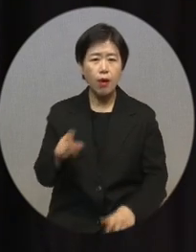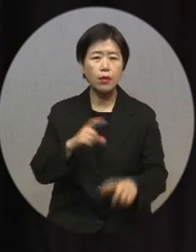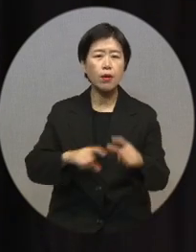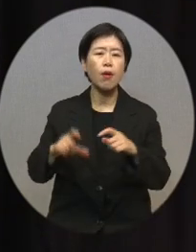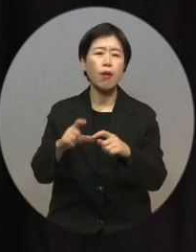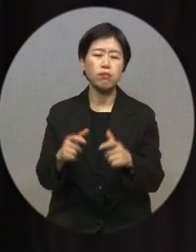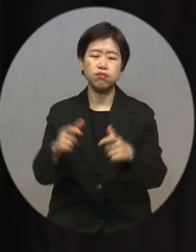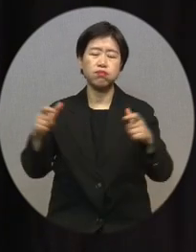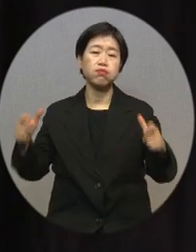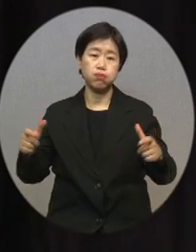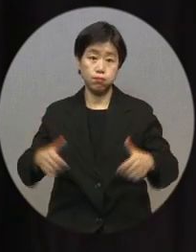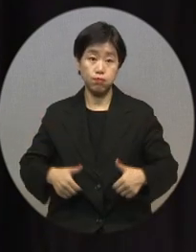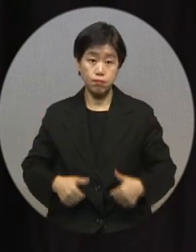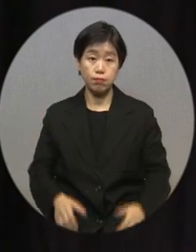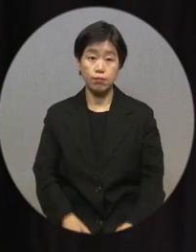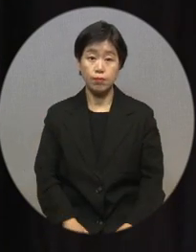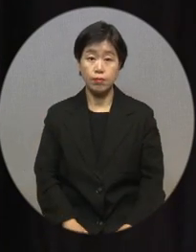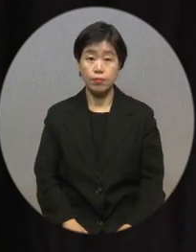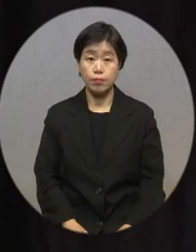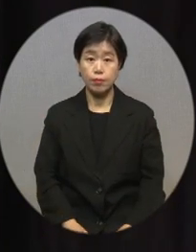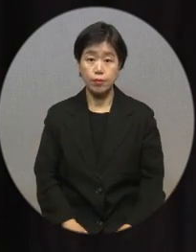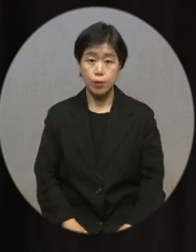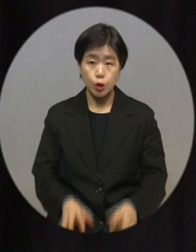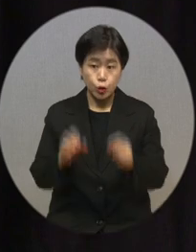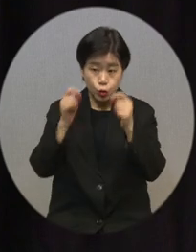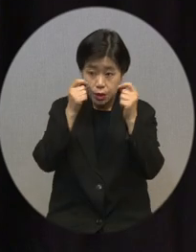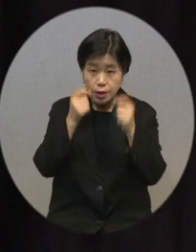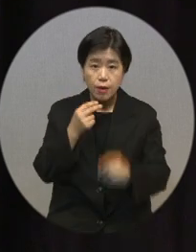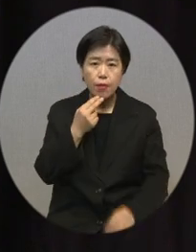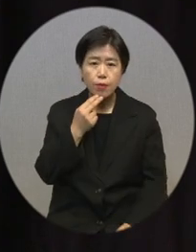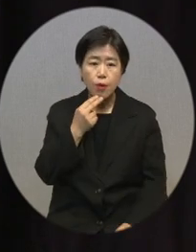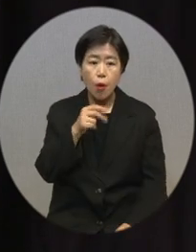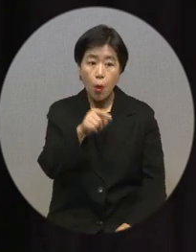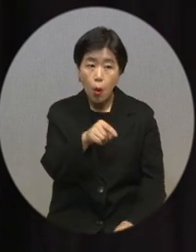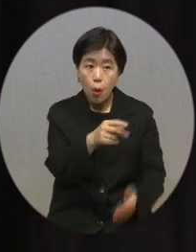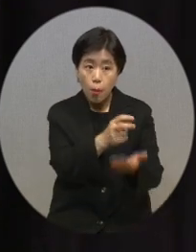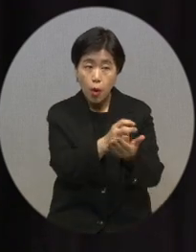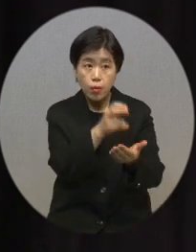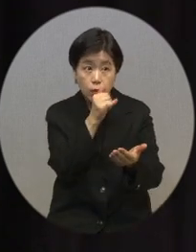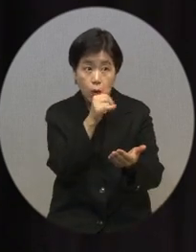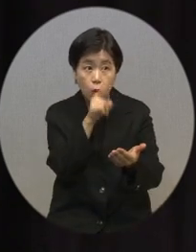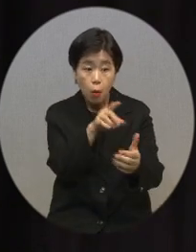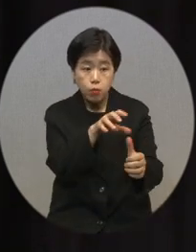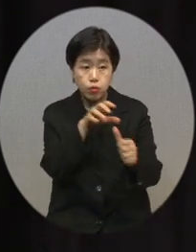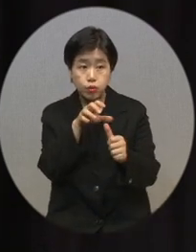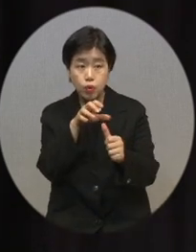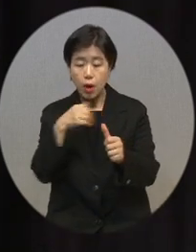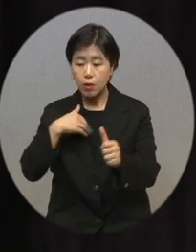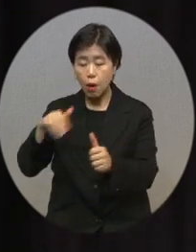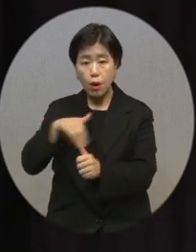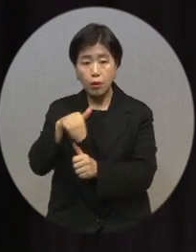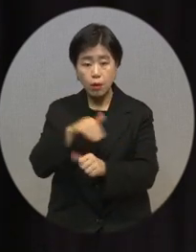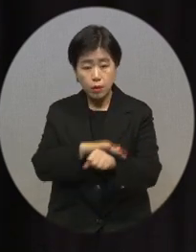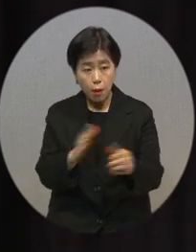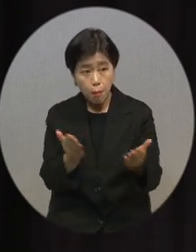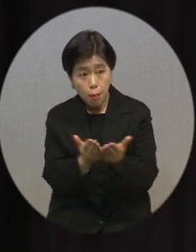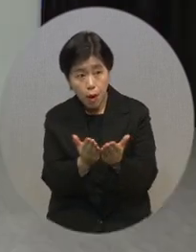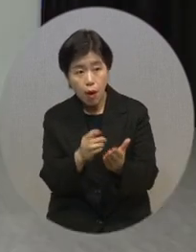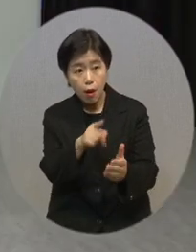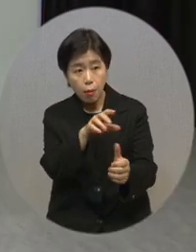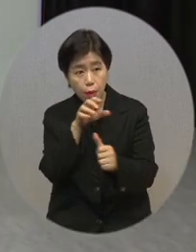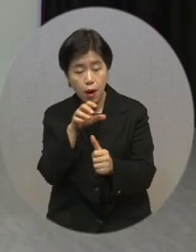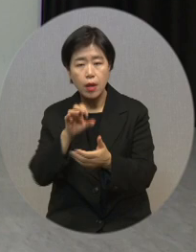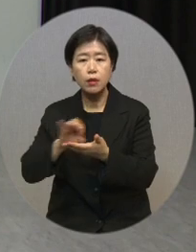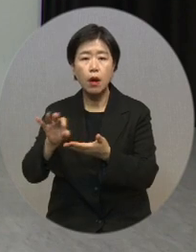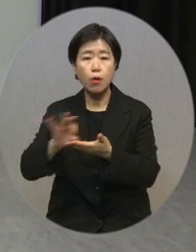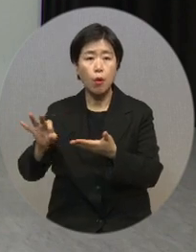네, 그렇습니다. 네. 그러니까 무엇보다 눈치 보지 않고 관련 제도를 사용할 수 있는 여건을 만드는 거 이게 아주 중요해 보이거든요. 네.